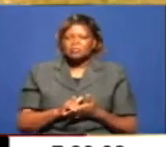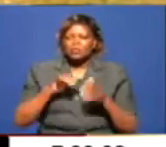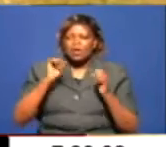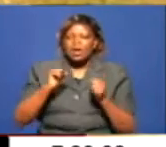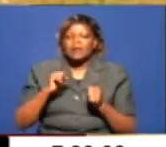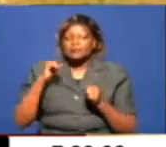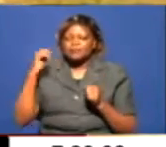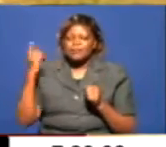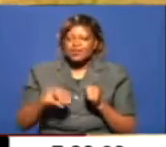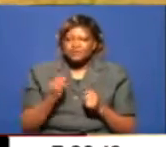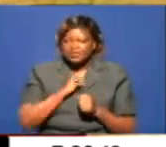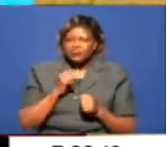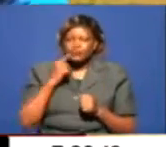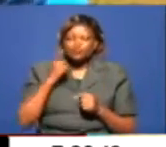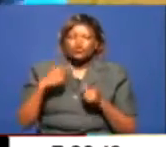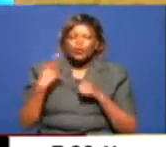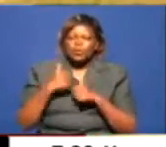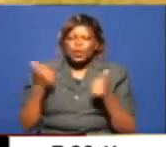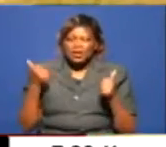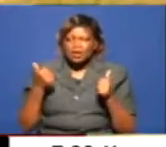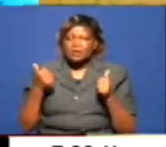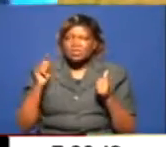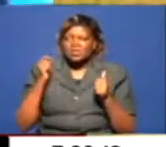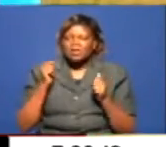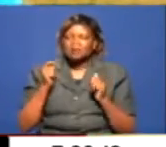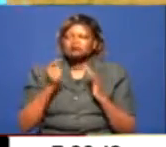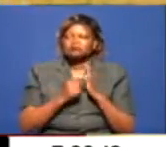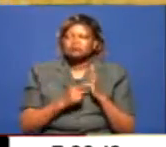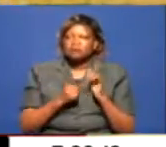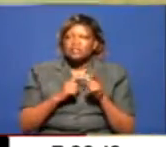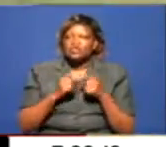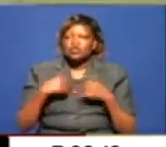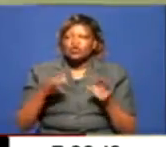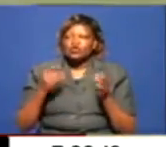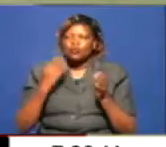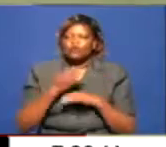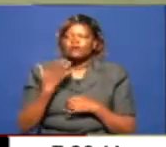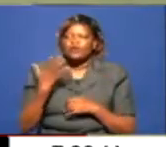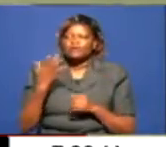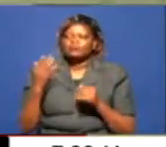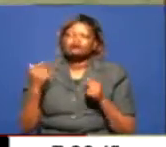akwe bingwa katika ligi ya Kenya. Sana sana unapoteza zaidi ya michezo mitano.